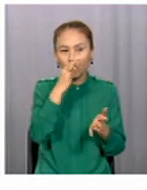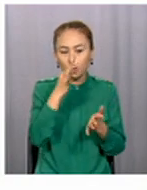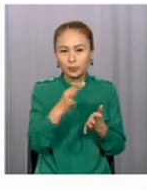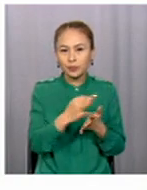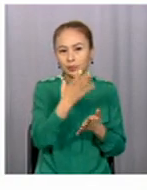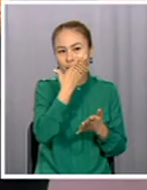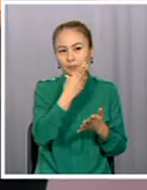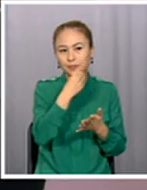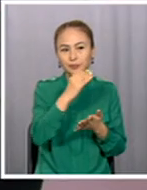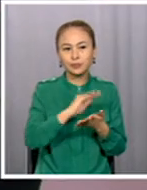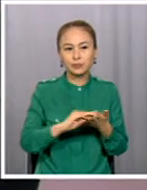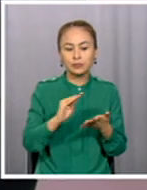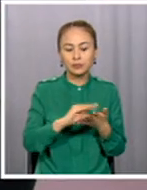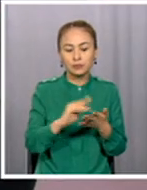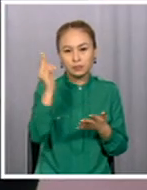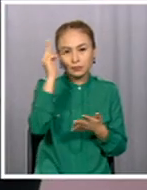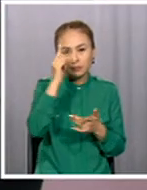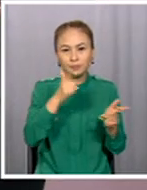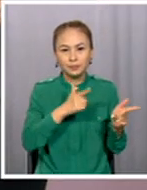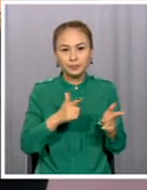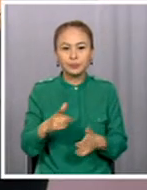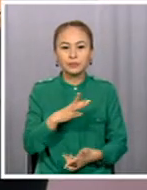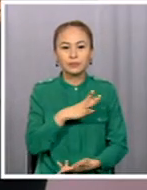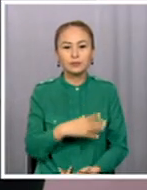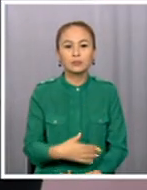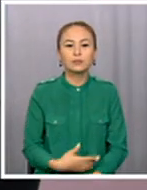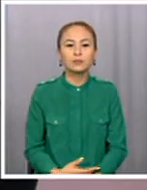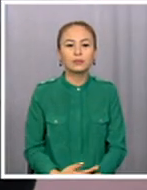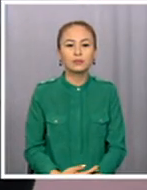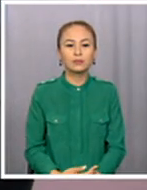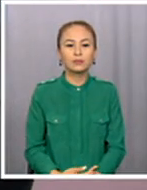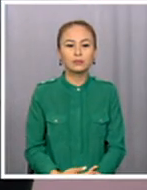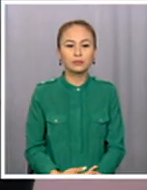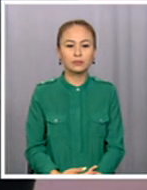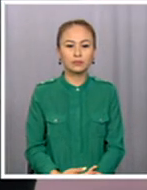сұрақтарға жауап беріп, көркем жазуға дағдыландыңдар.